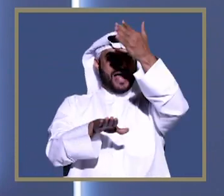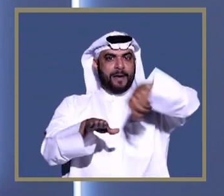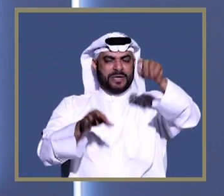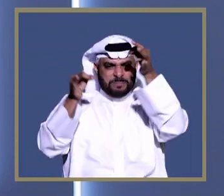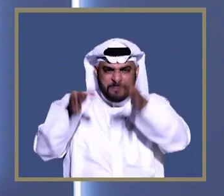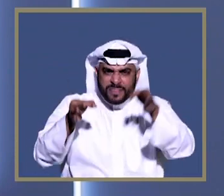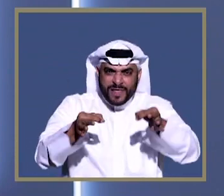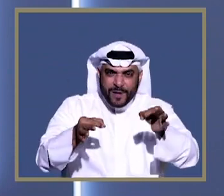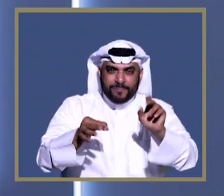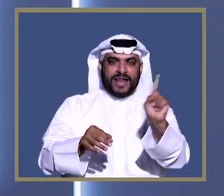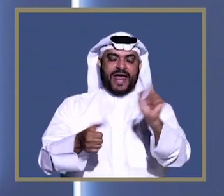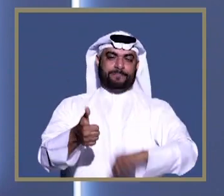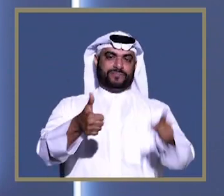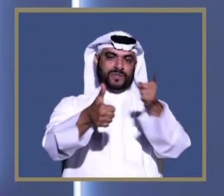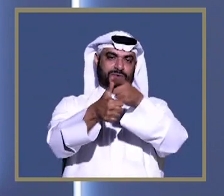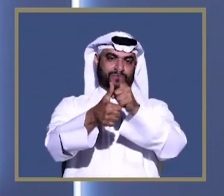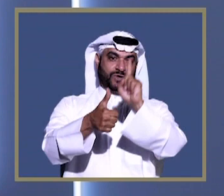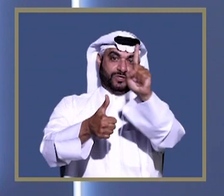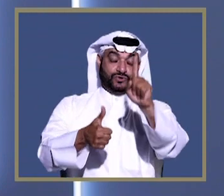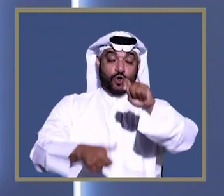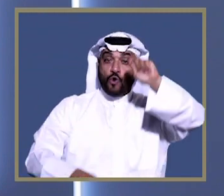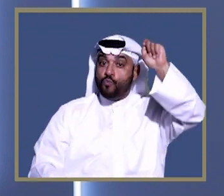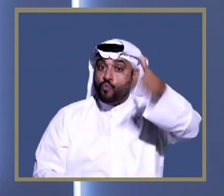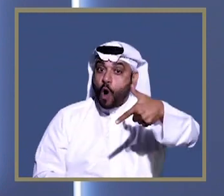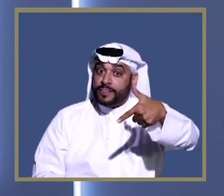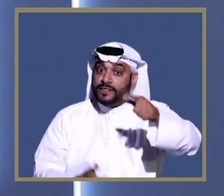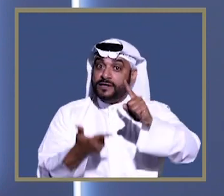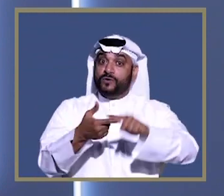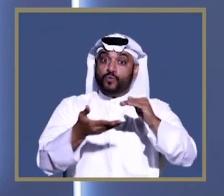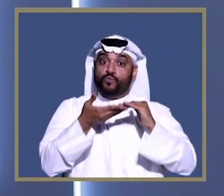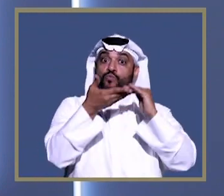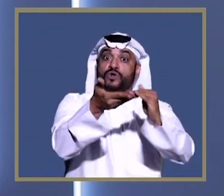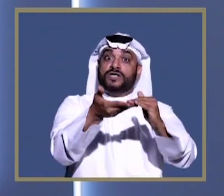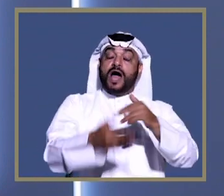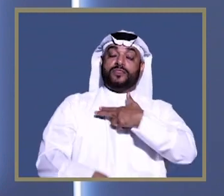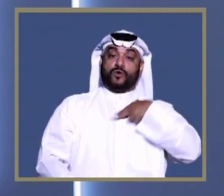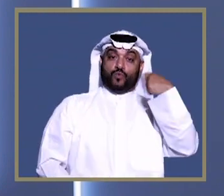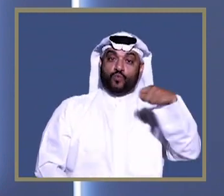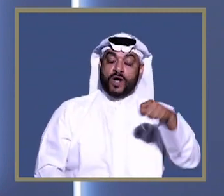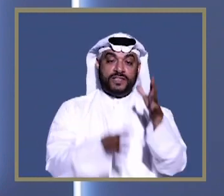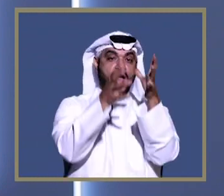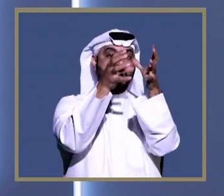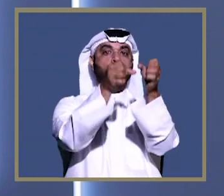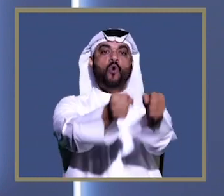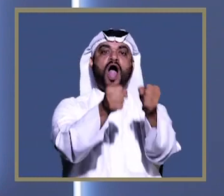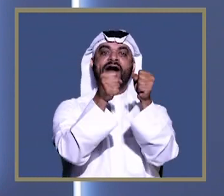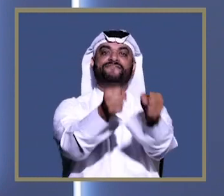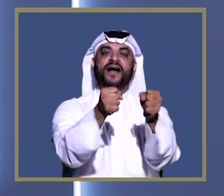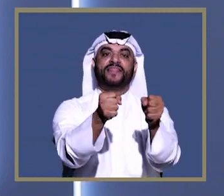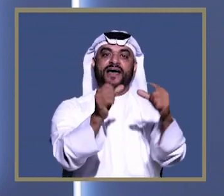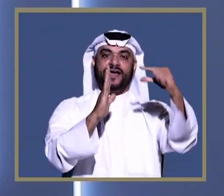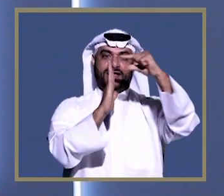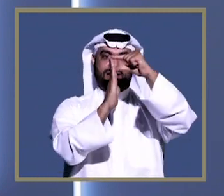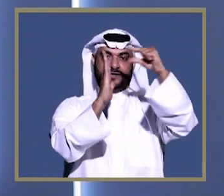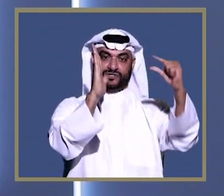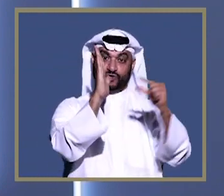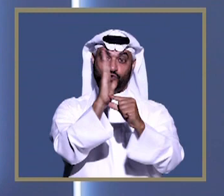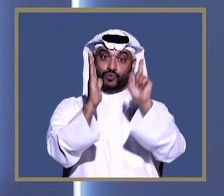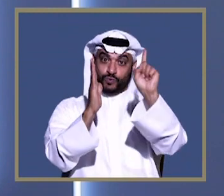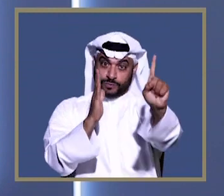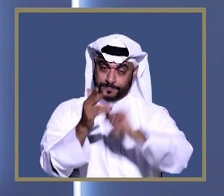هو محدد، برنامجي من أولوياتي أنا المواطن وتحسين الخدمات، المحافظة على الدستور،